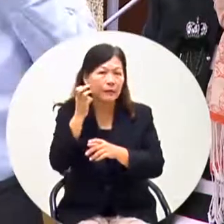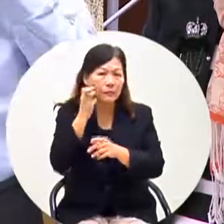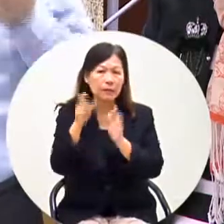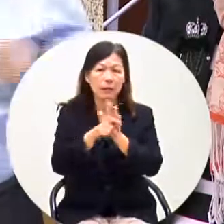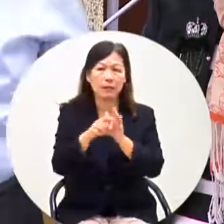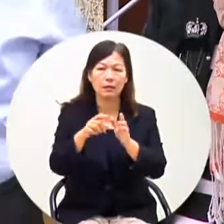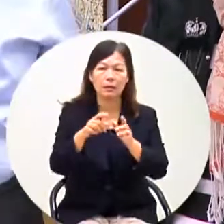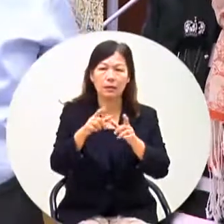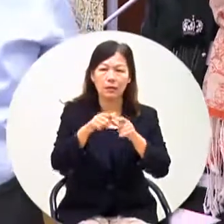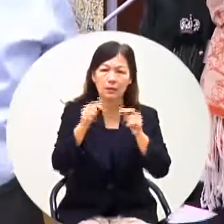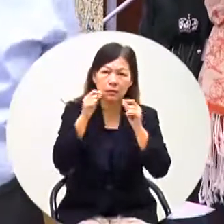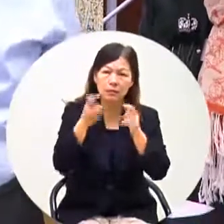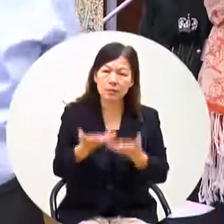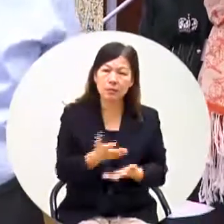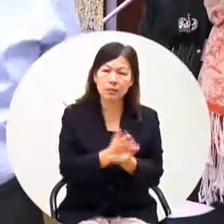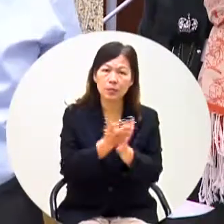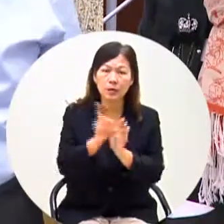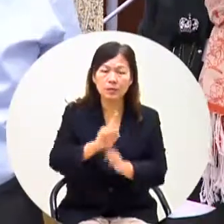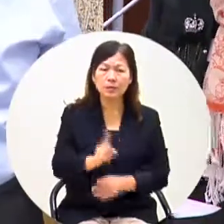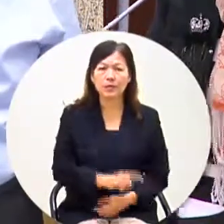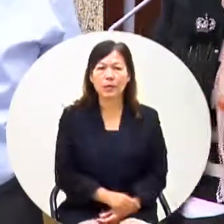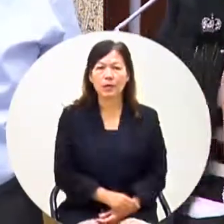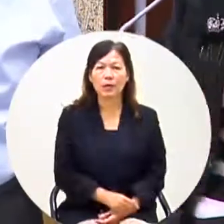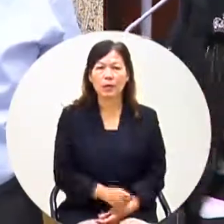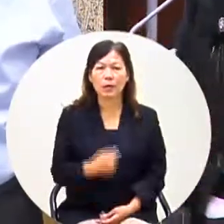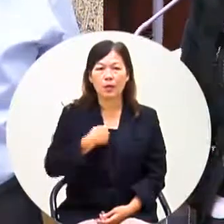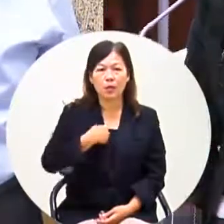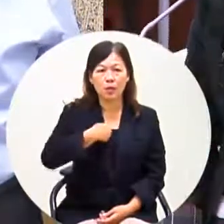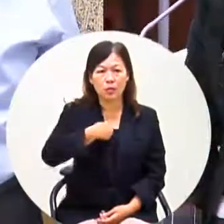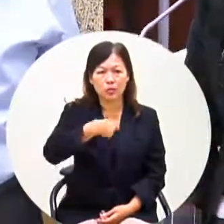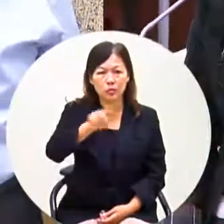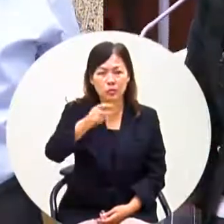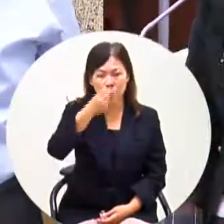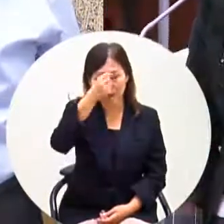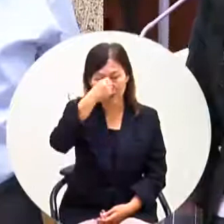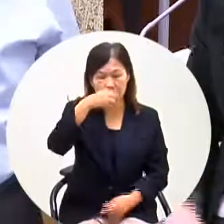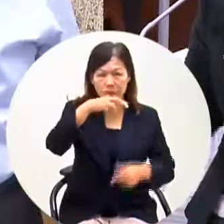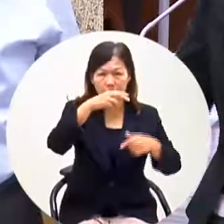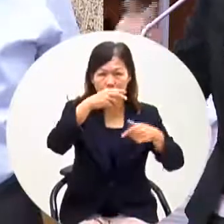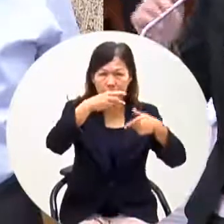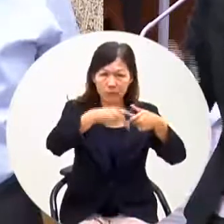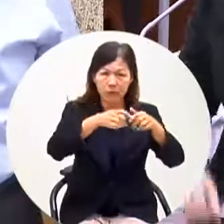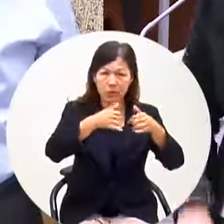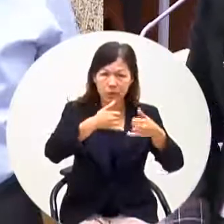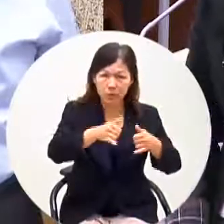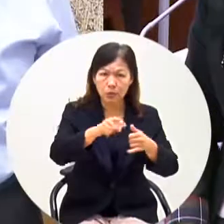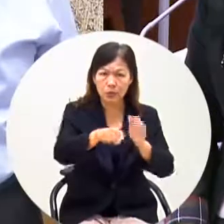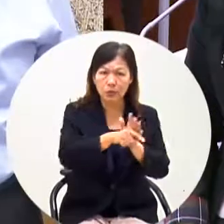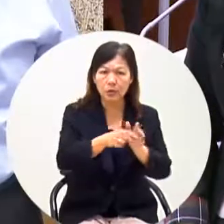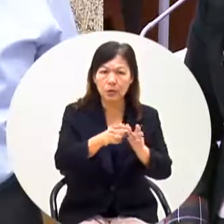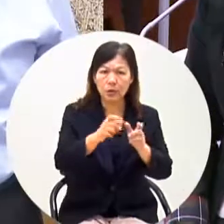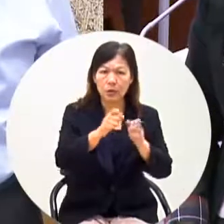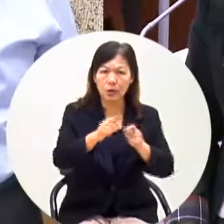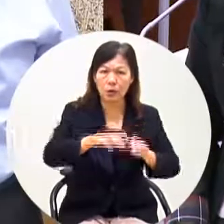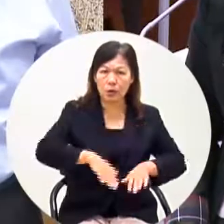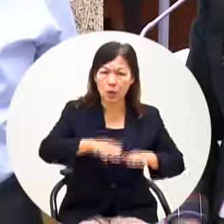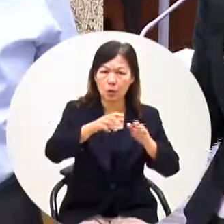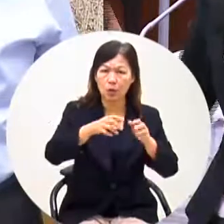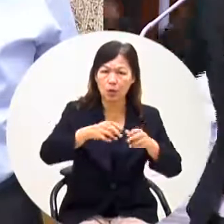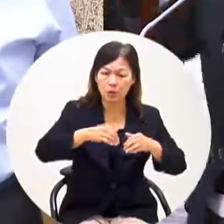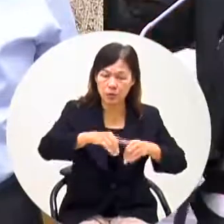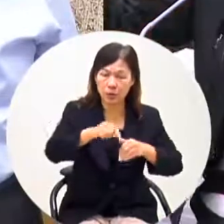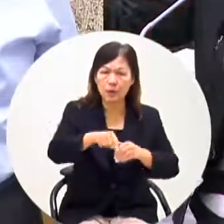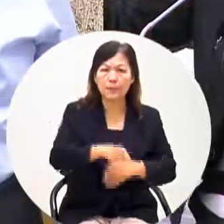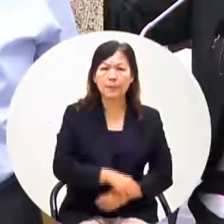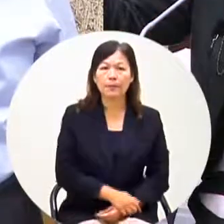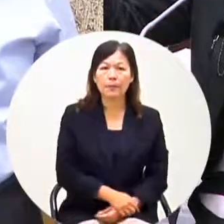我是去过凤仁路跟永宏巷的部分。 哦，永宏巷呢？凤仁跟永宏巷 的 路口。 我的记忆当中是有。 是，所